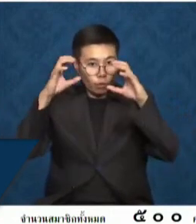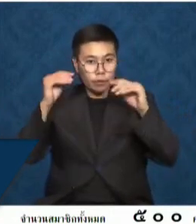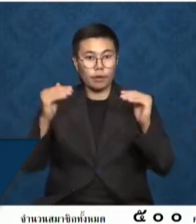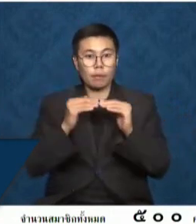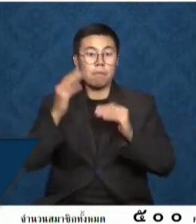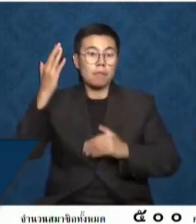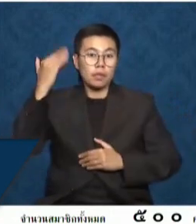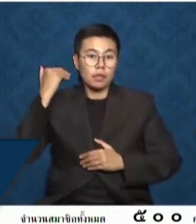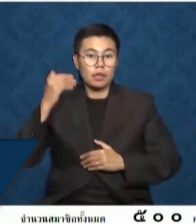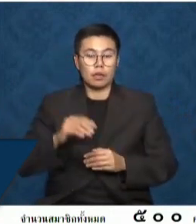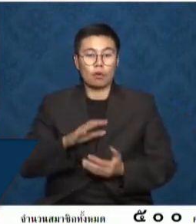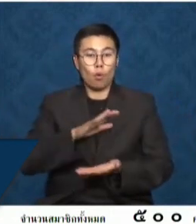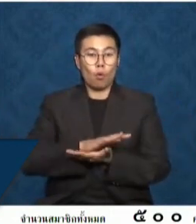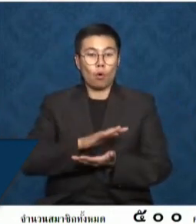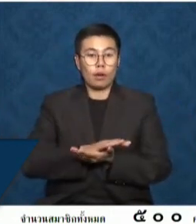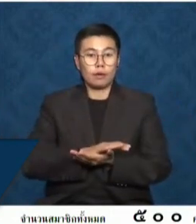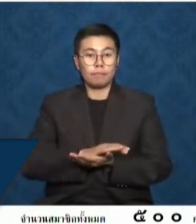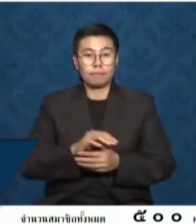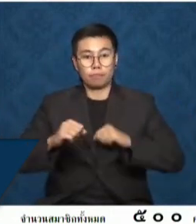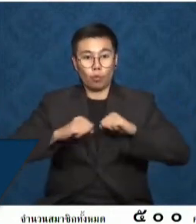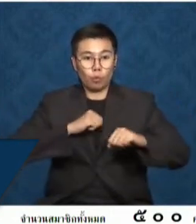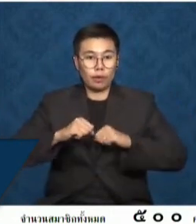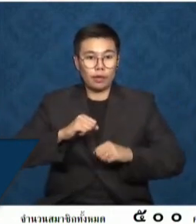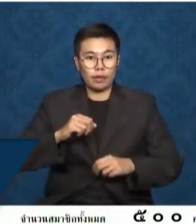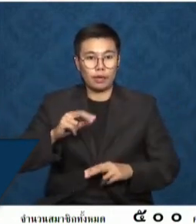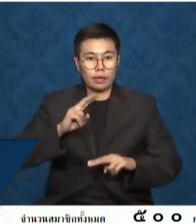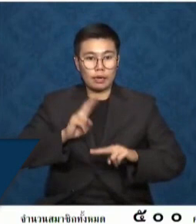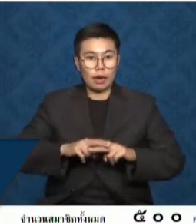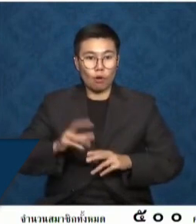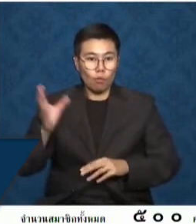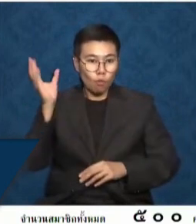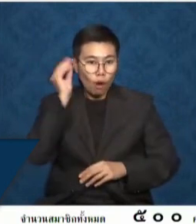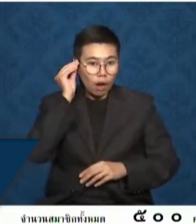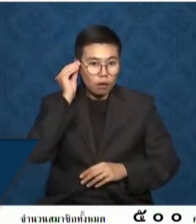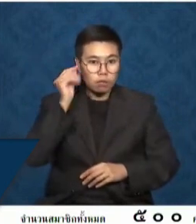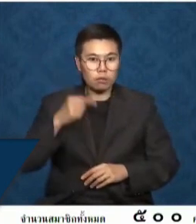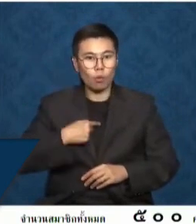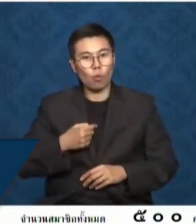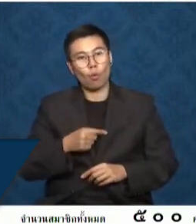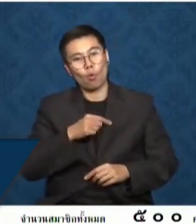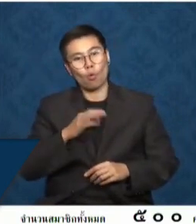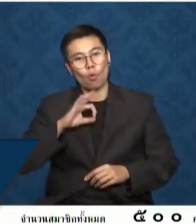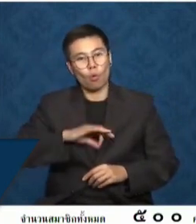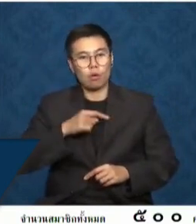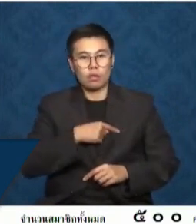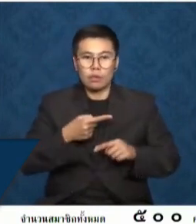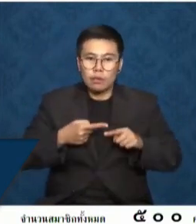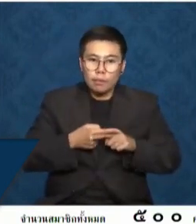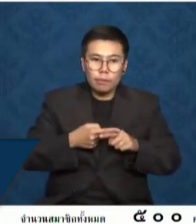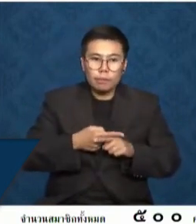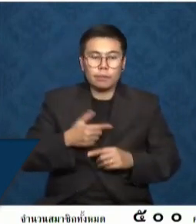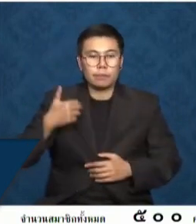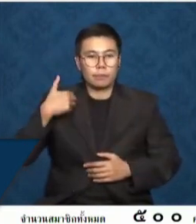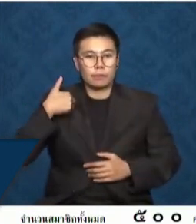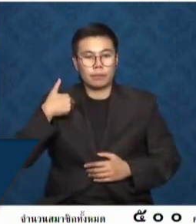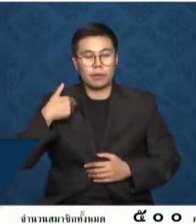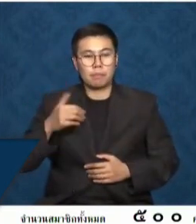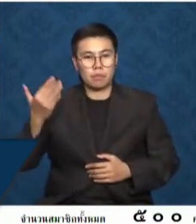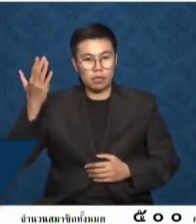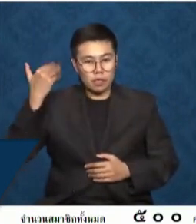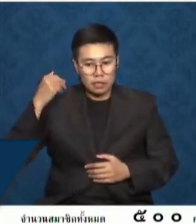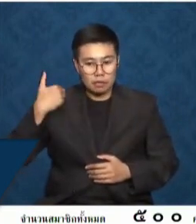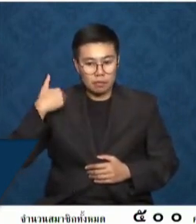วนมากนั่งฟังอยู่ข้างบนค่ะดิฉันเจ็บปวดแทนละอายใจแทนเหลือเกินเด็กเล็กนะคะที่ขึ้นม